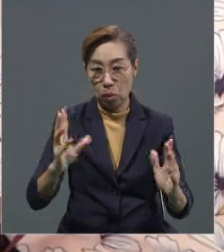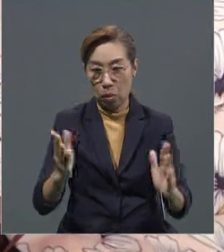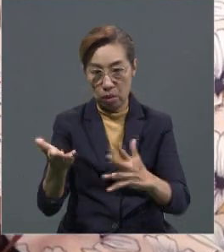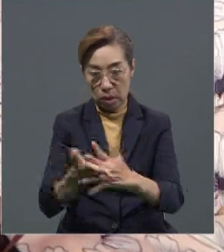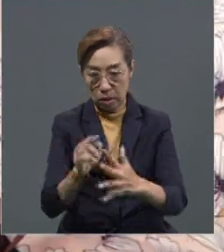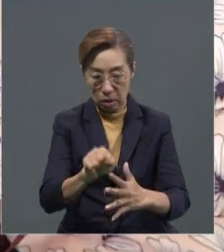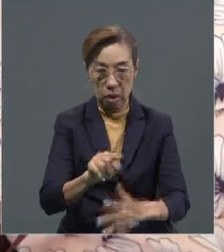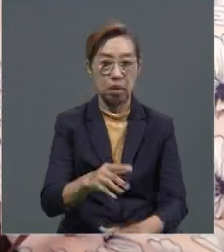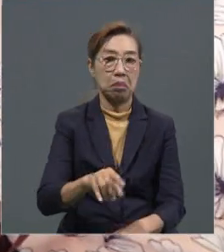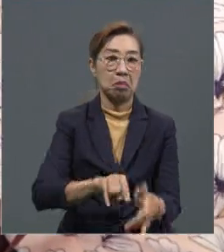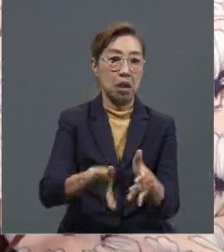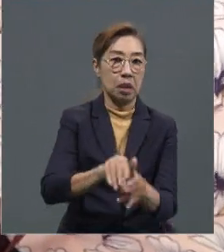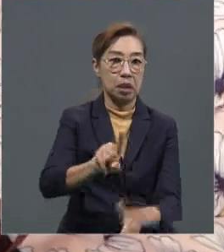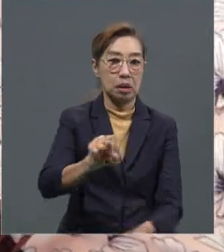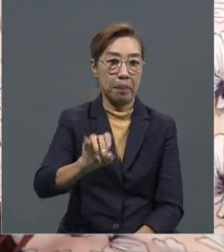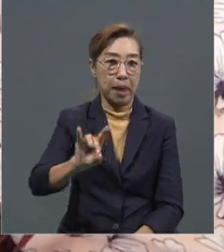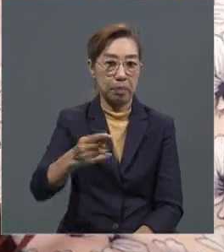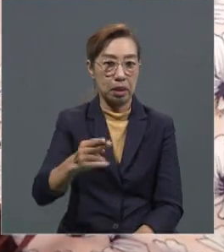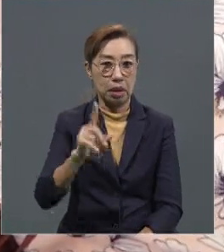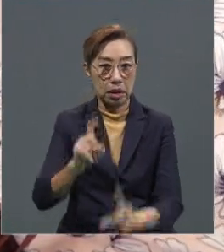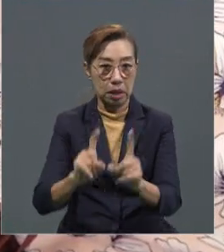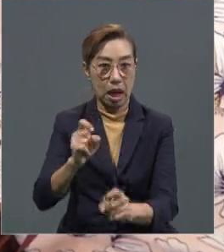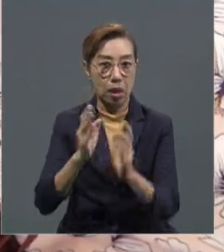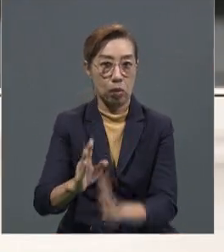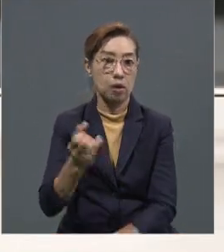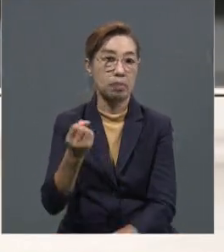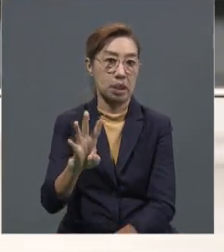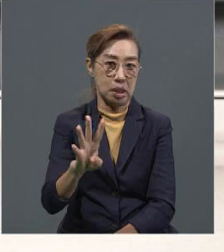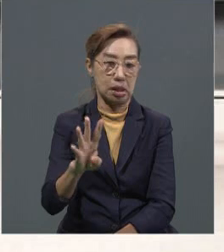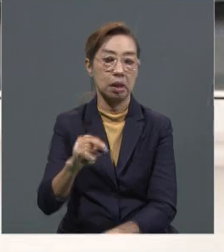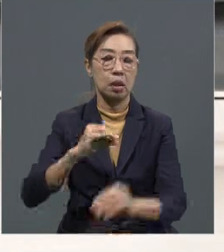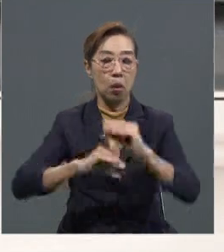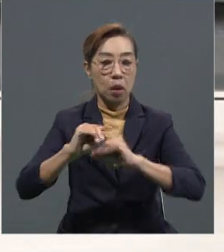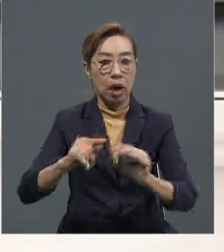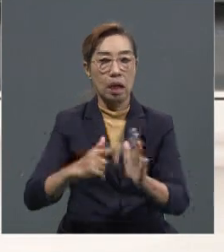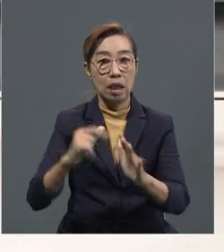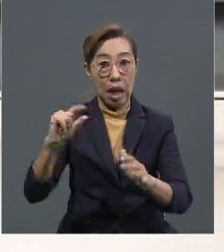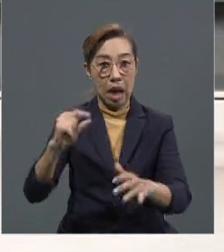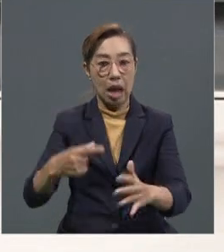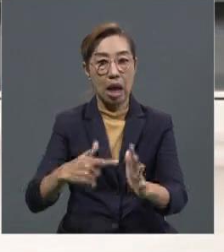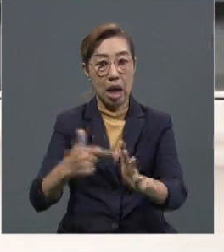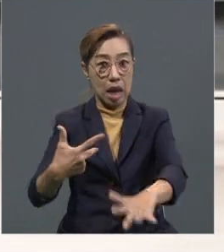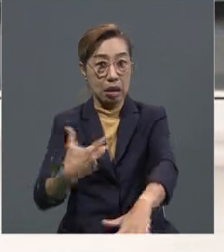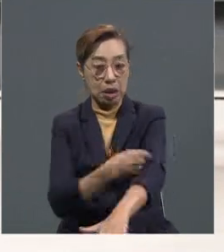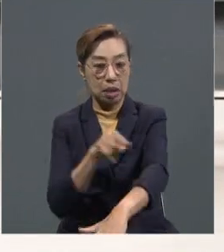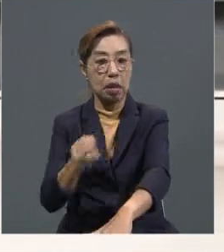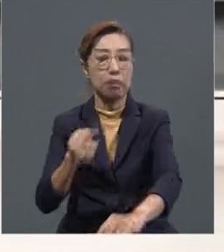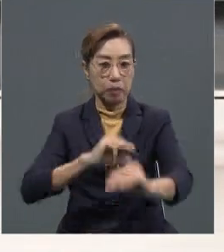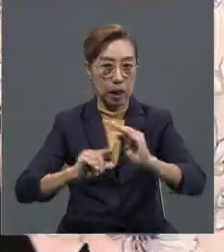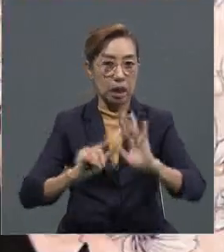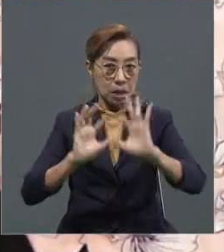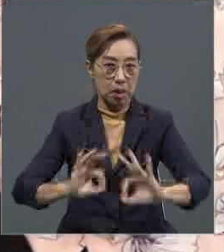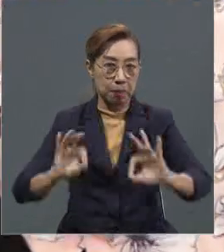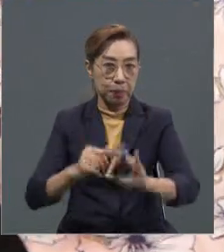เนี่ยมี 180,000รายและเสียชีวิตไปถึง 14รายซึ่งโครงการดังกล่าวถือเป็นโครงการนำร่องที่สำคัญในการ